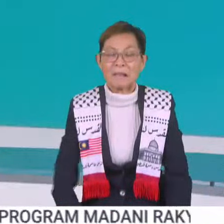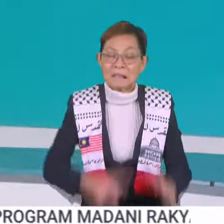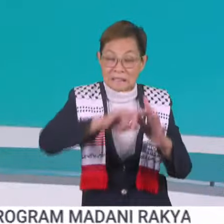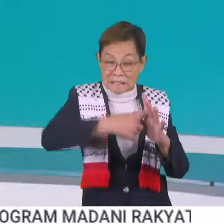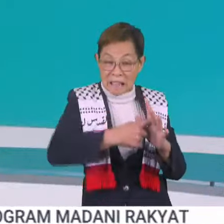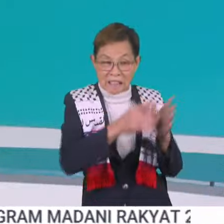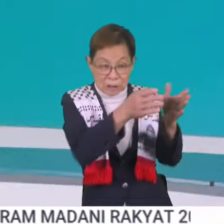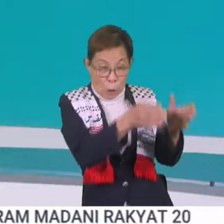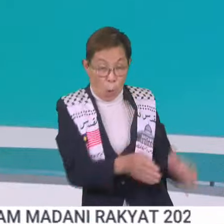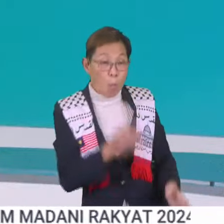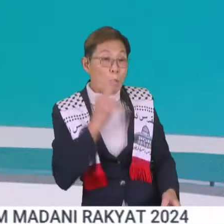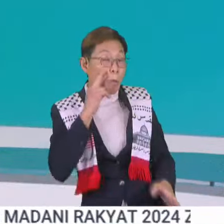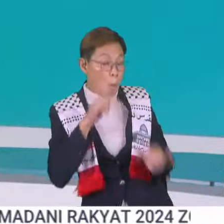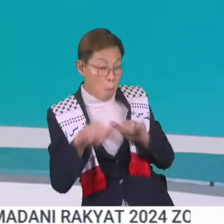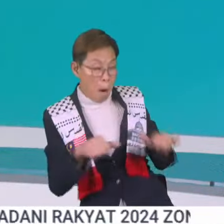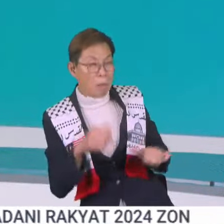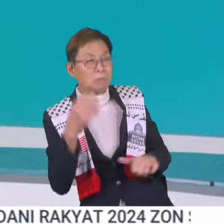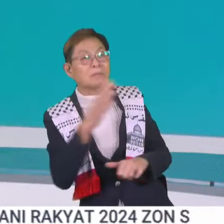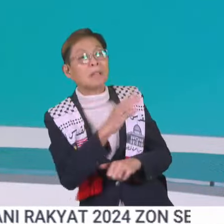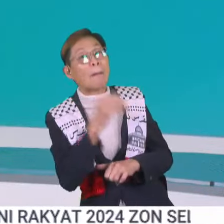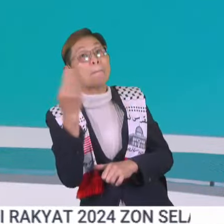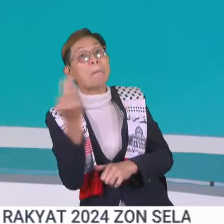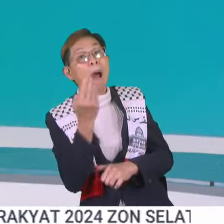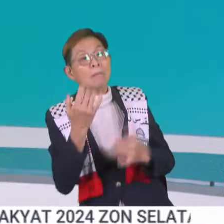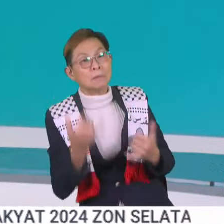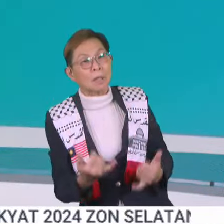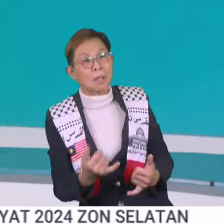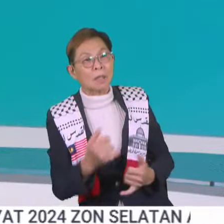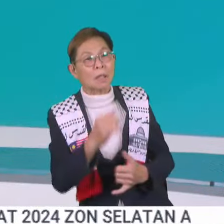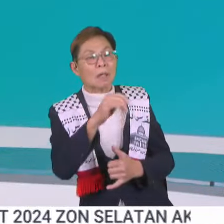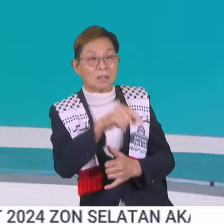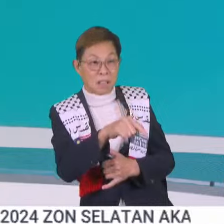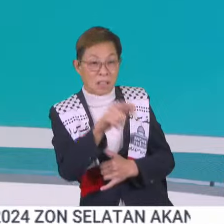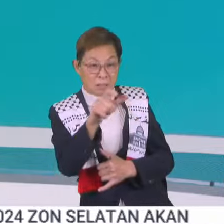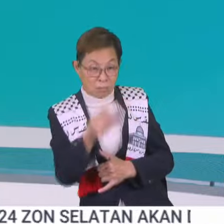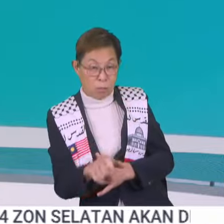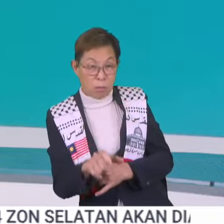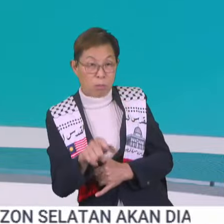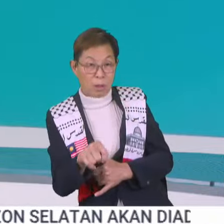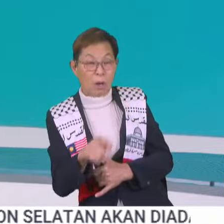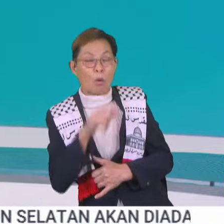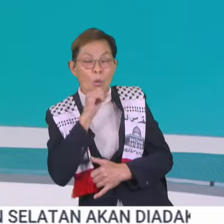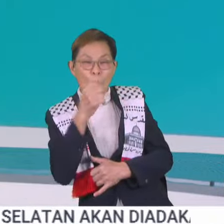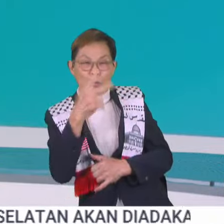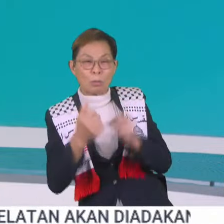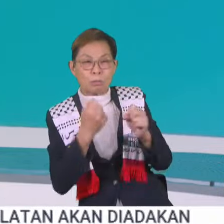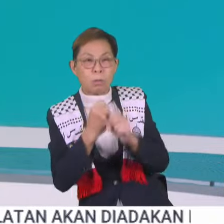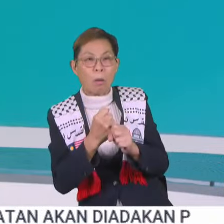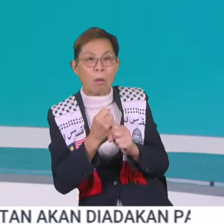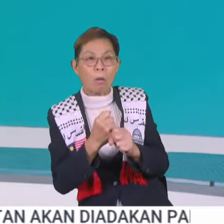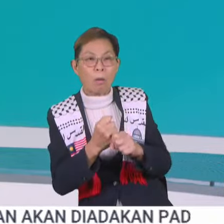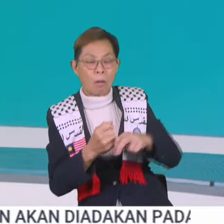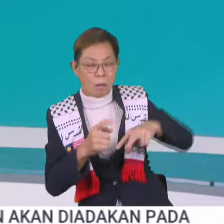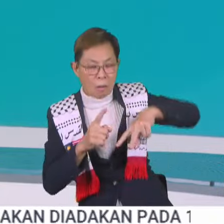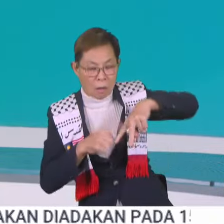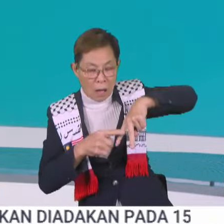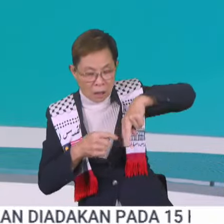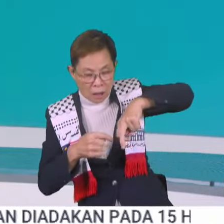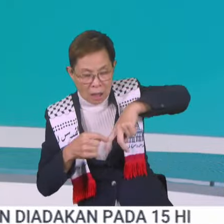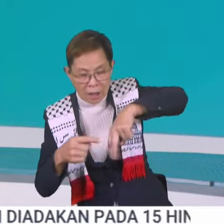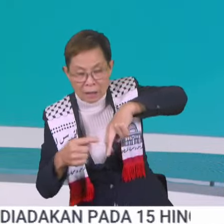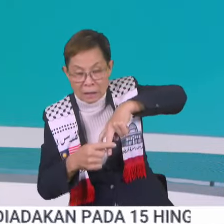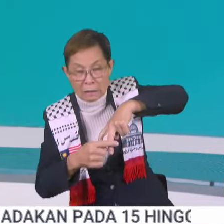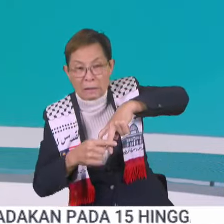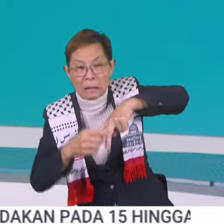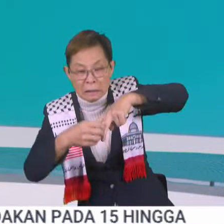Asalnya seorang remaja yang aktif dan normal, namun kini Muhammad Hidayat Mujahid Muhammad Saud, 13 tahun, kehilangan kaki kiri selepas